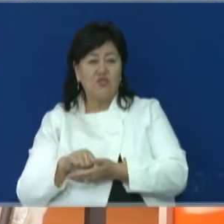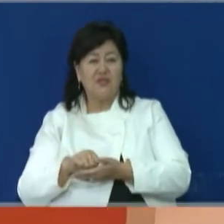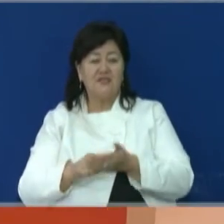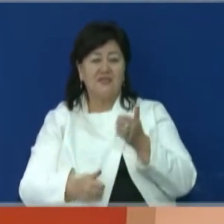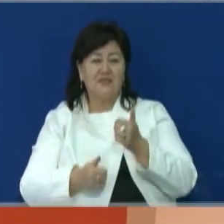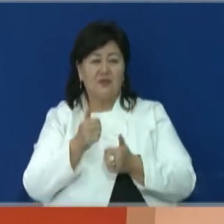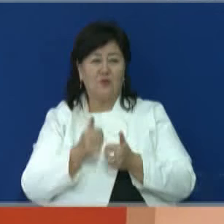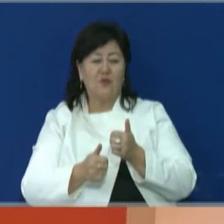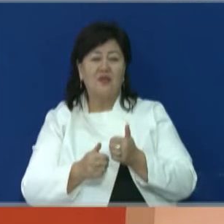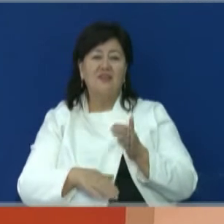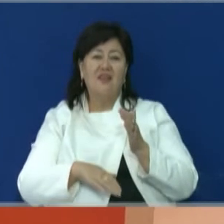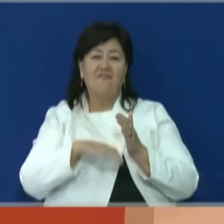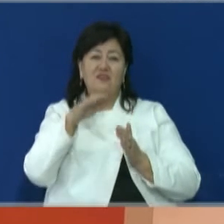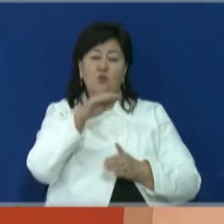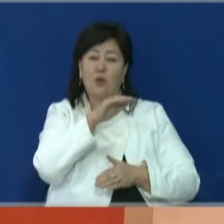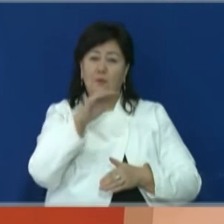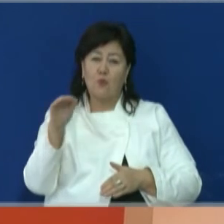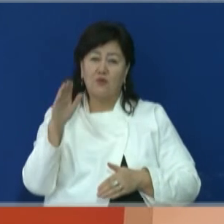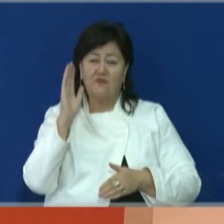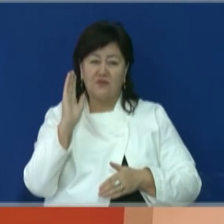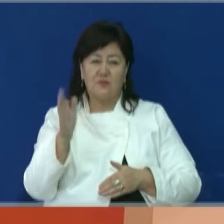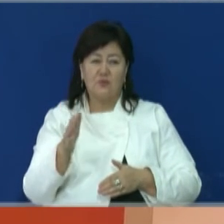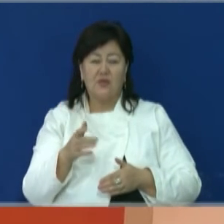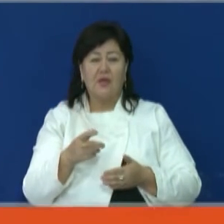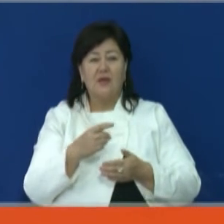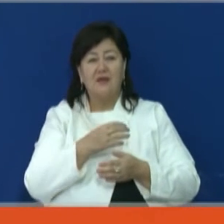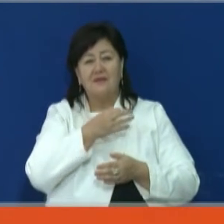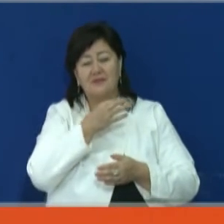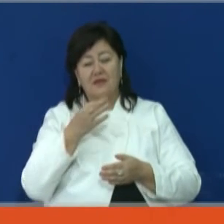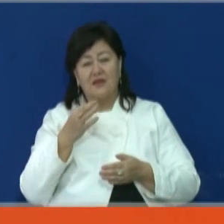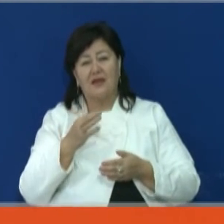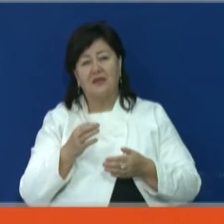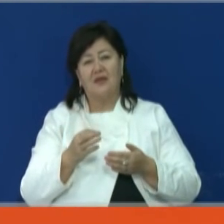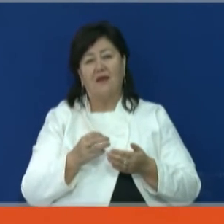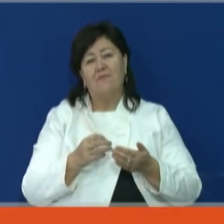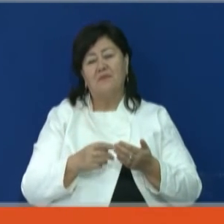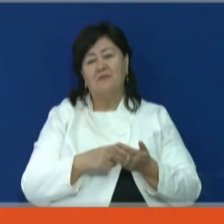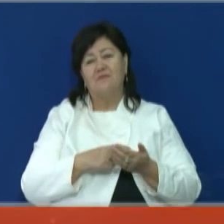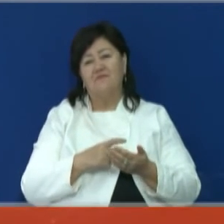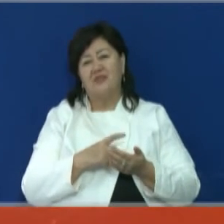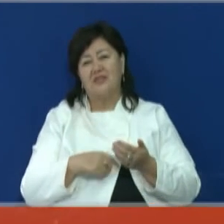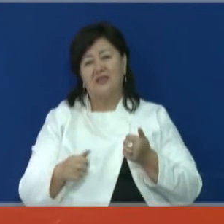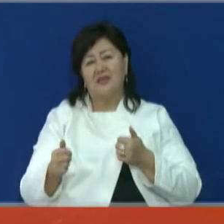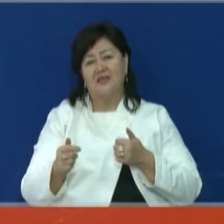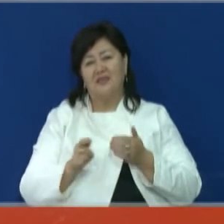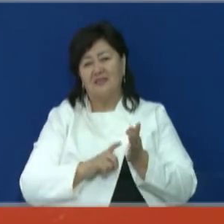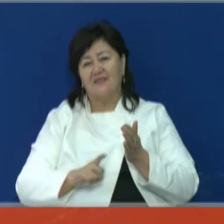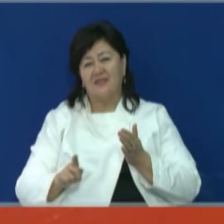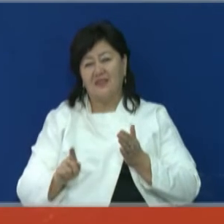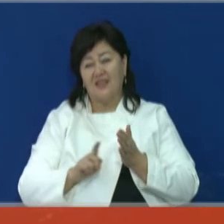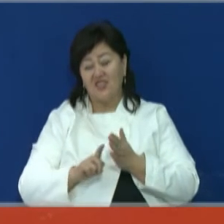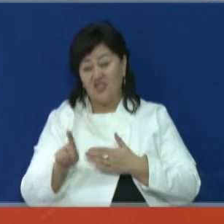байқау өте жоғары деңгейде ұйымдастырылған. Сайыс басталмас бұрын оқушылардың көңіл-күйлерін көтеру мақсатында концерттік бағдарлама